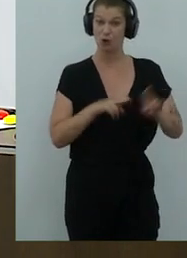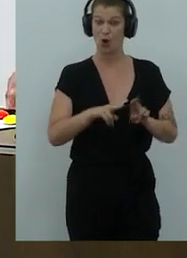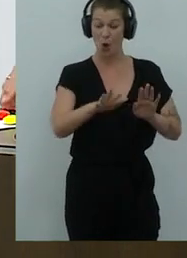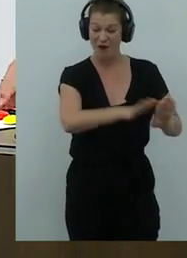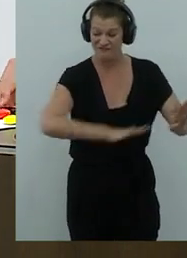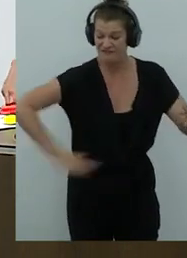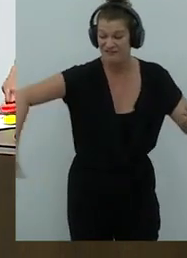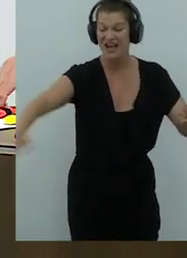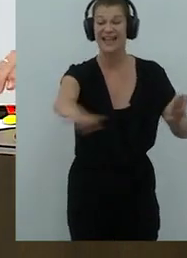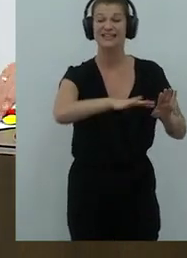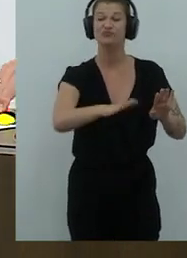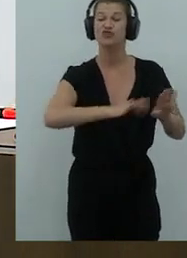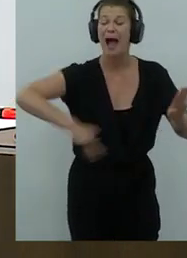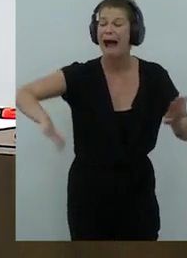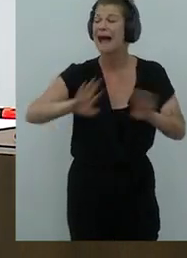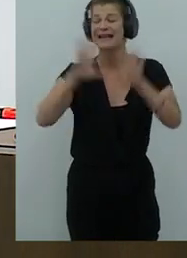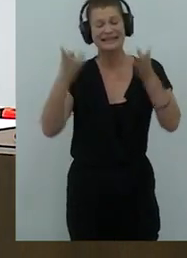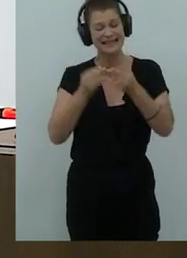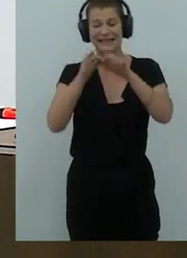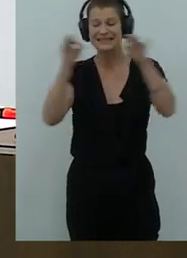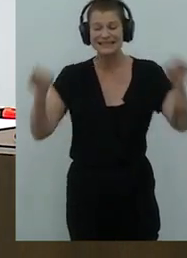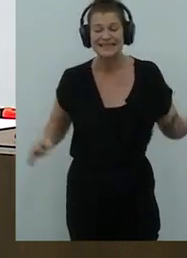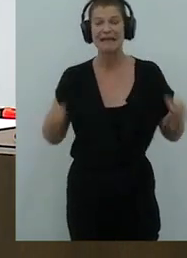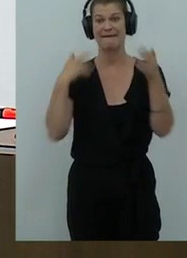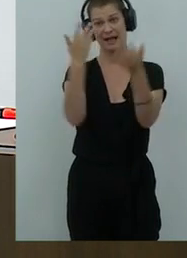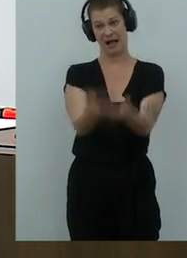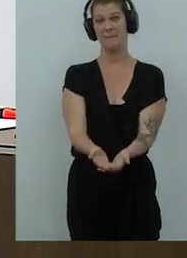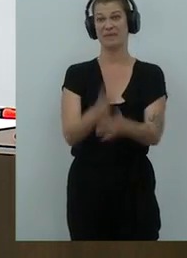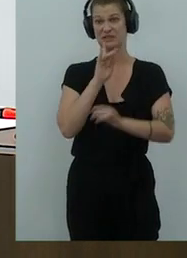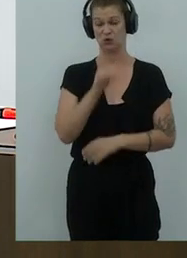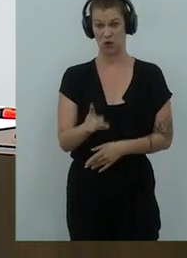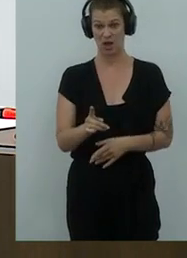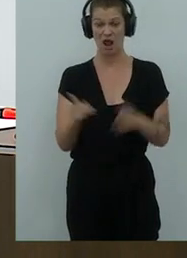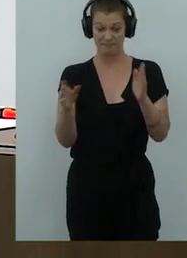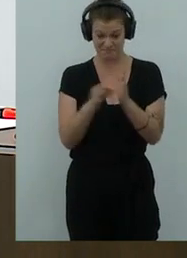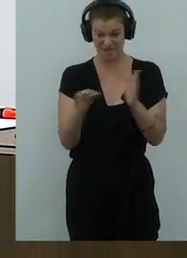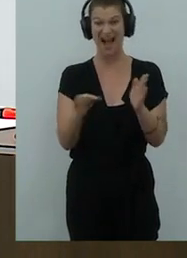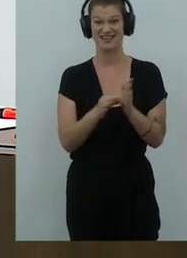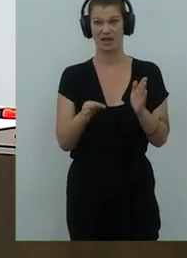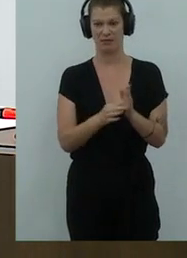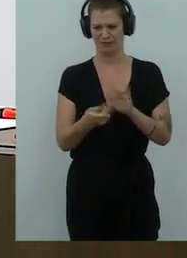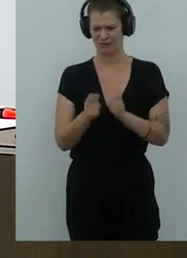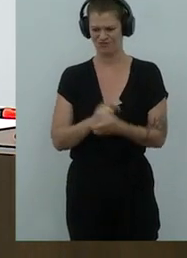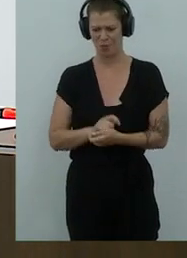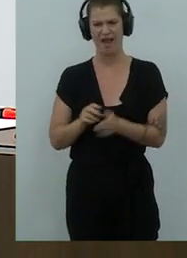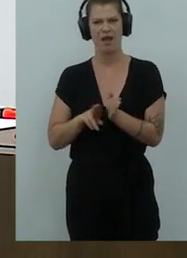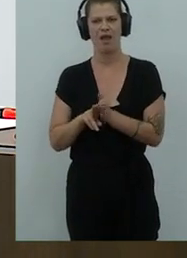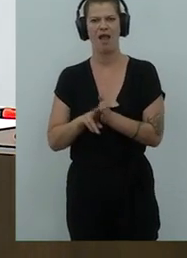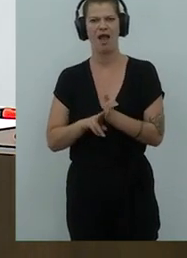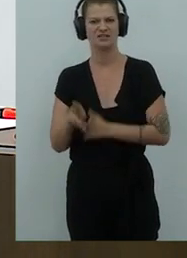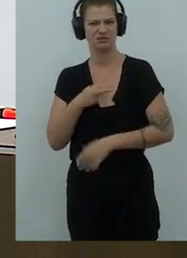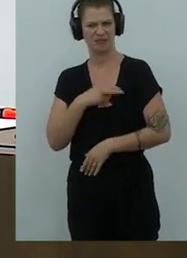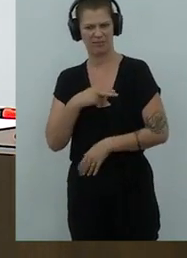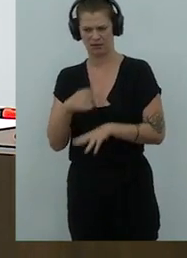wirklich ganztägig anzubieten. Eine Maßnahme, die Herdprämie, die nicht nur rückwärts gewandt ist. Wir haben immer